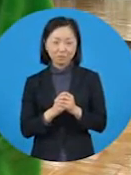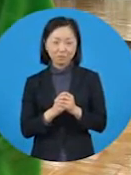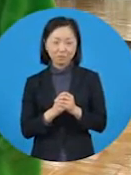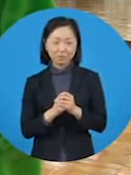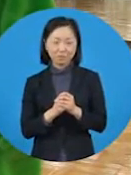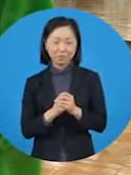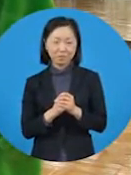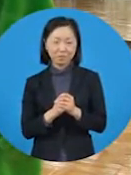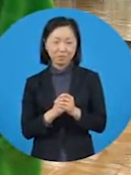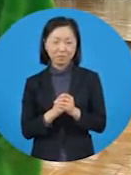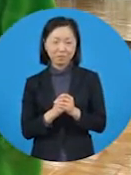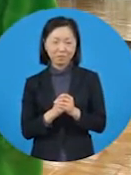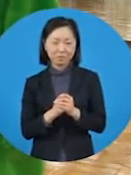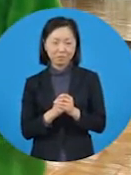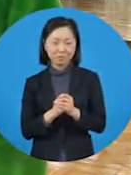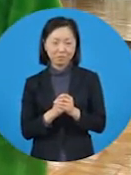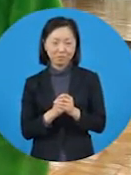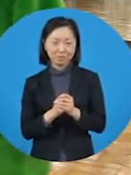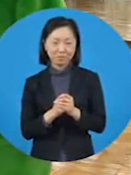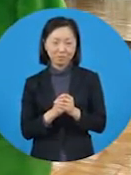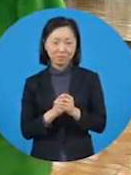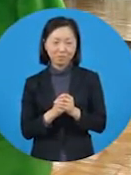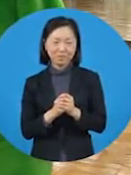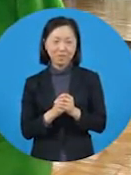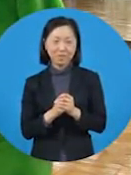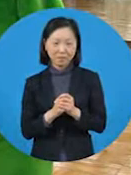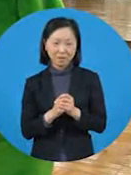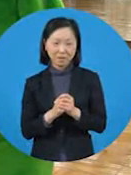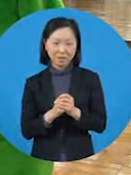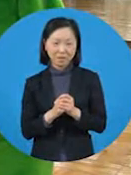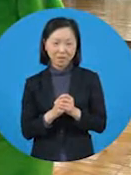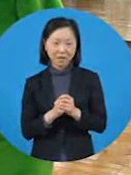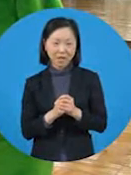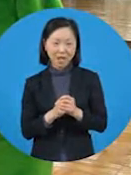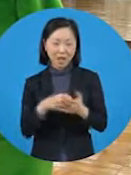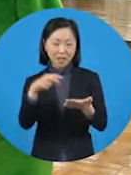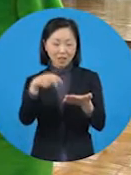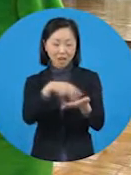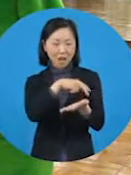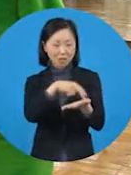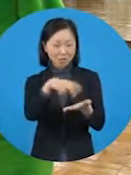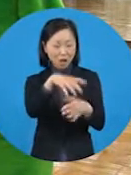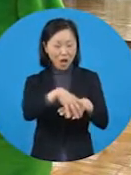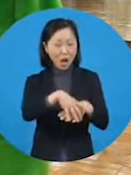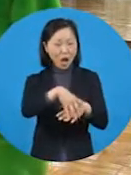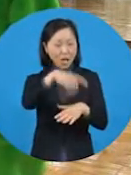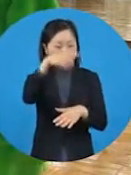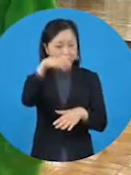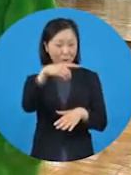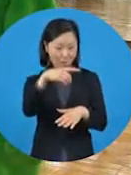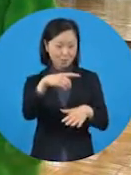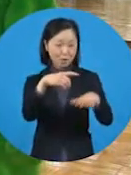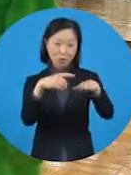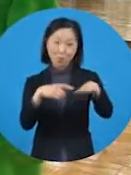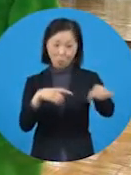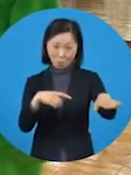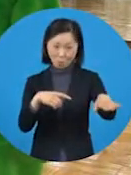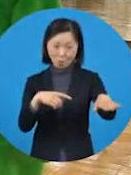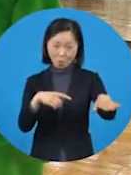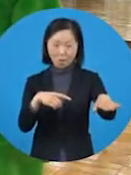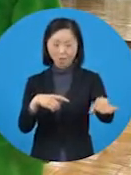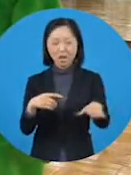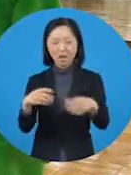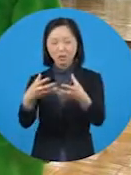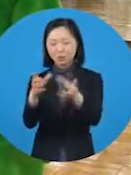ので、いろんな方を受け入れることができるかなと思っています。 じゃあダンスに初めて触れられる子どもができてき